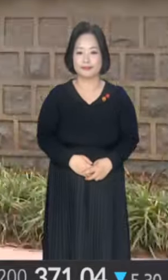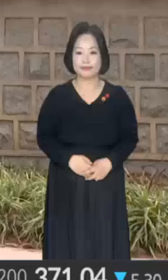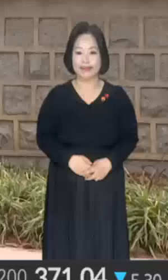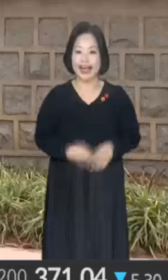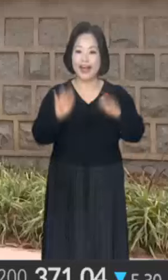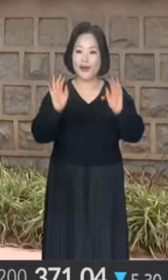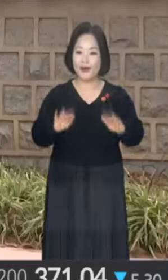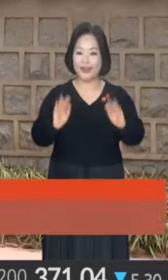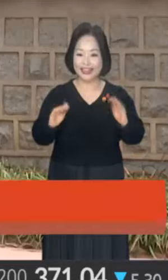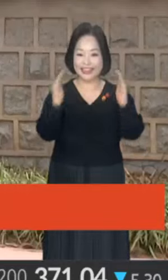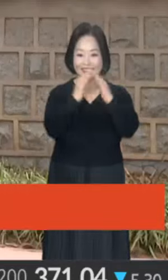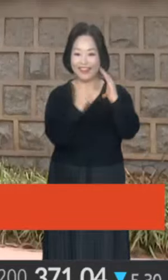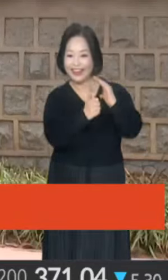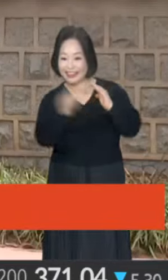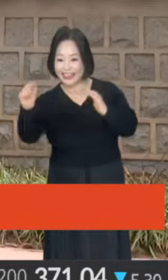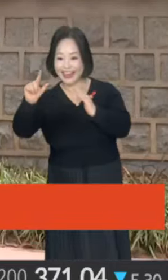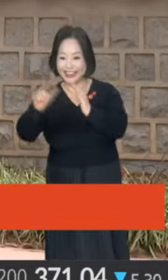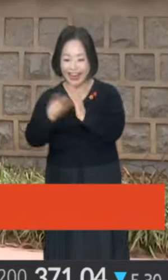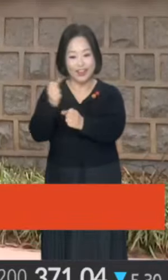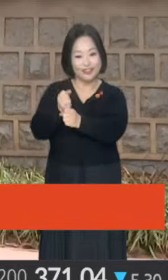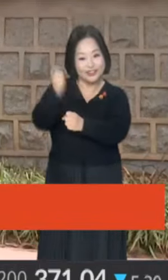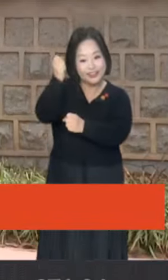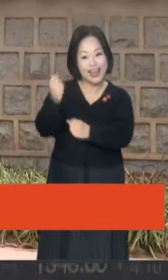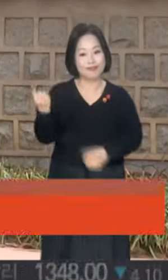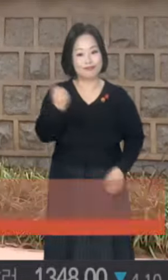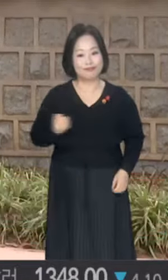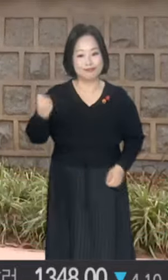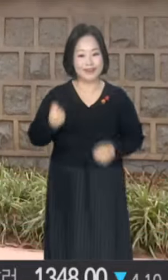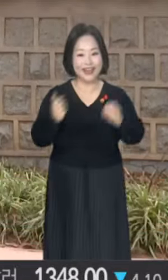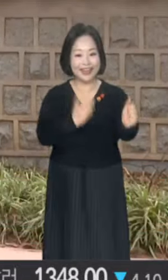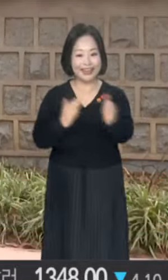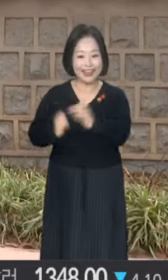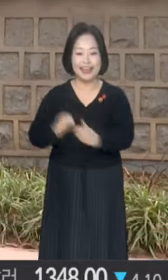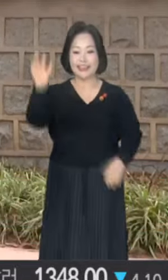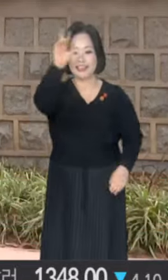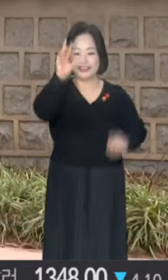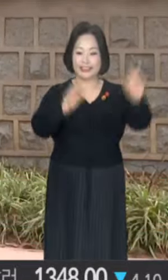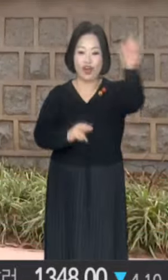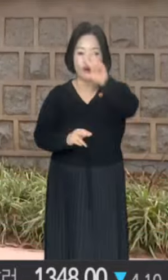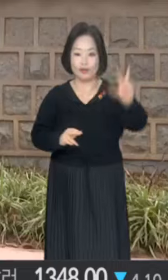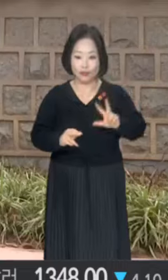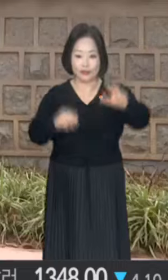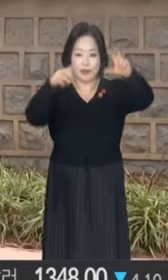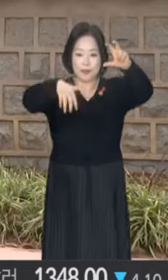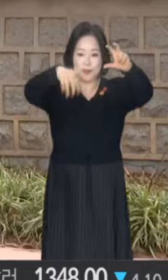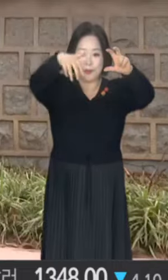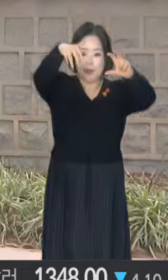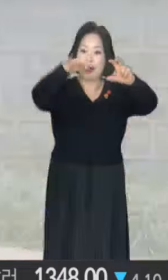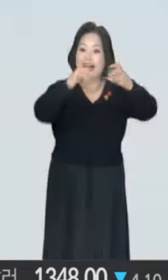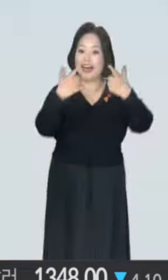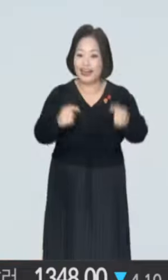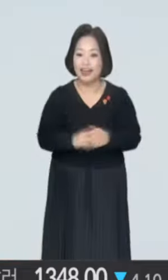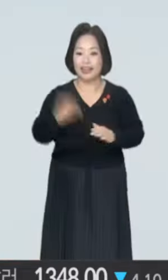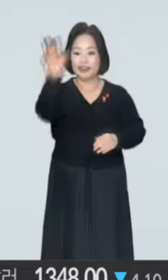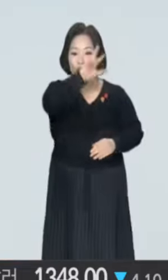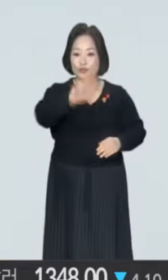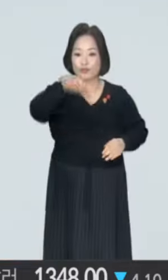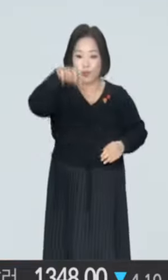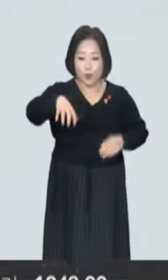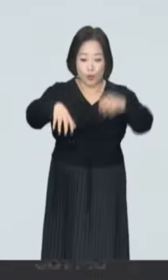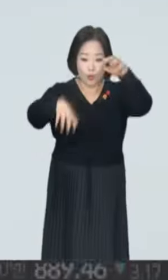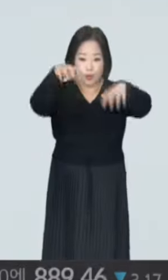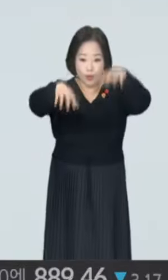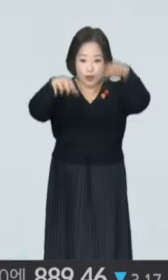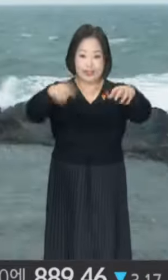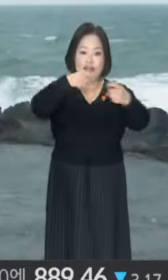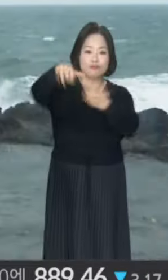네, 오늘 외출하실 때 우산 하나 챙겨 다니시는 게 좋겠습니다. 전국 곳곳에 봄비 소식이 있습니다. 현재 전국 대부분 지역에